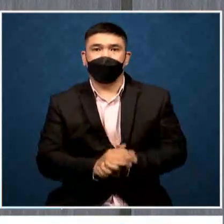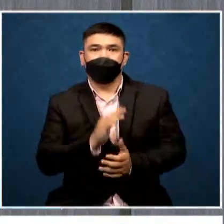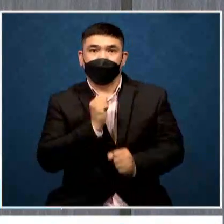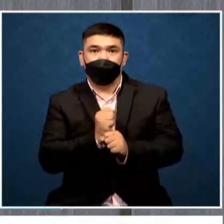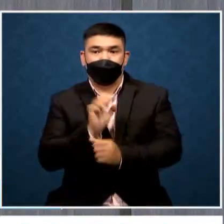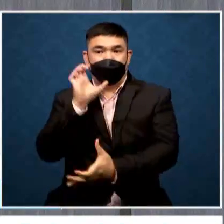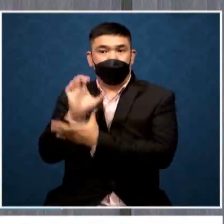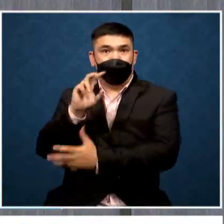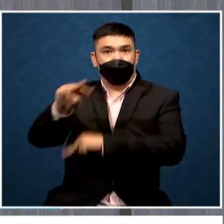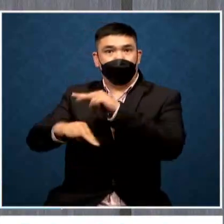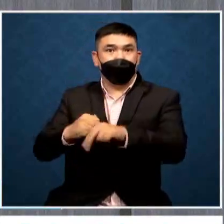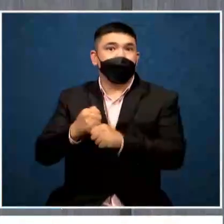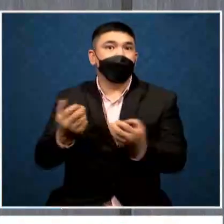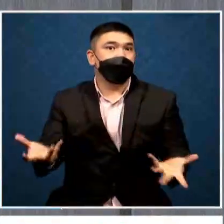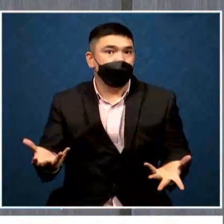เขาอย่างไร